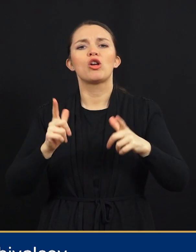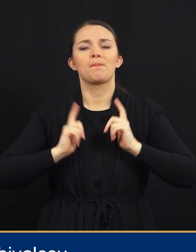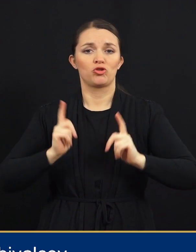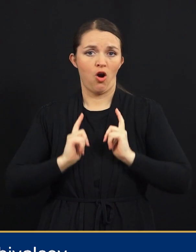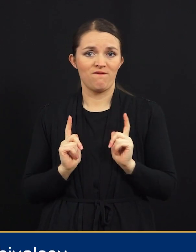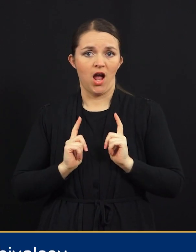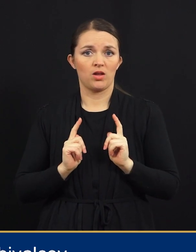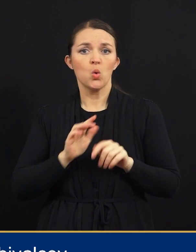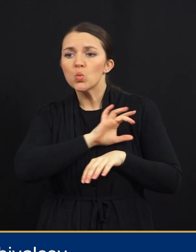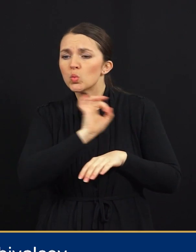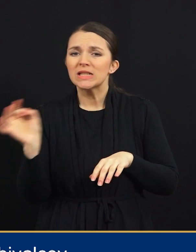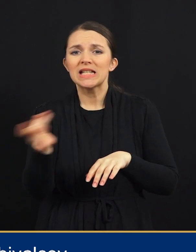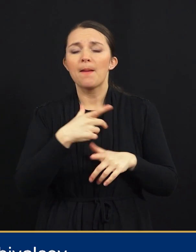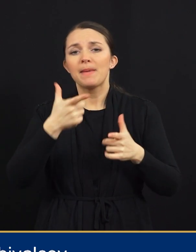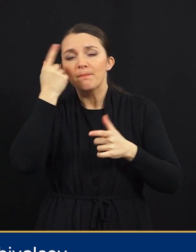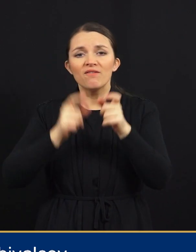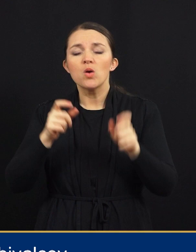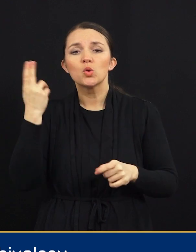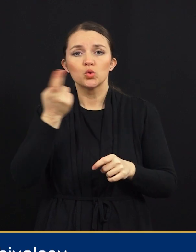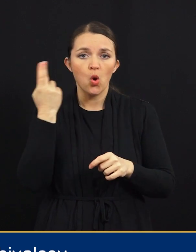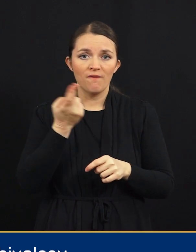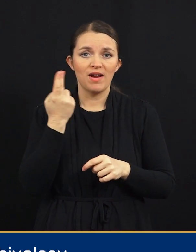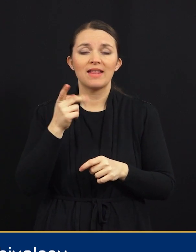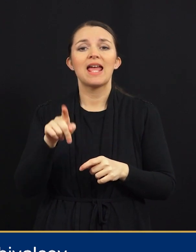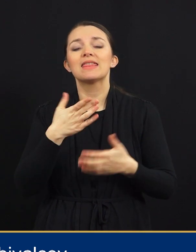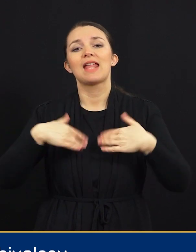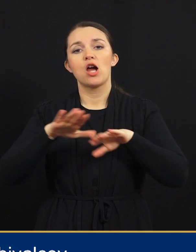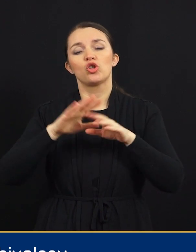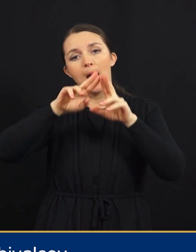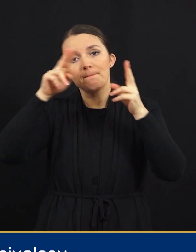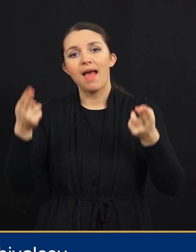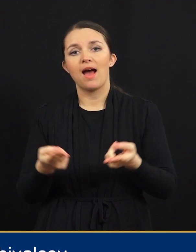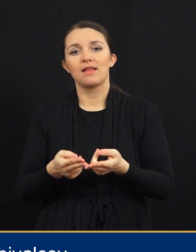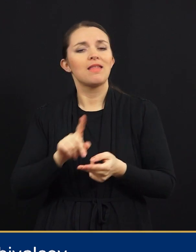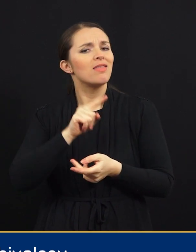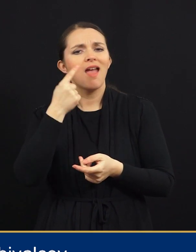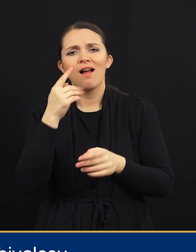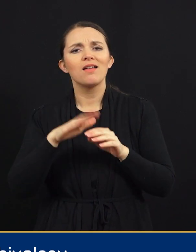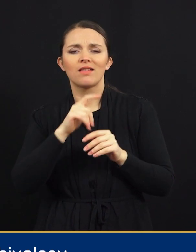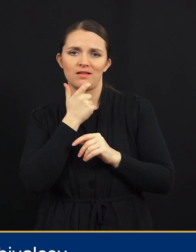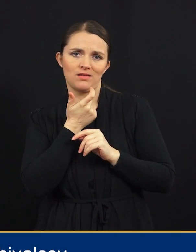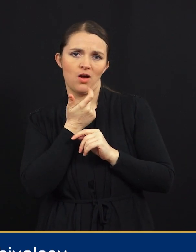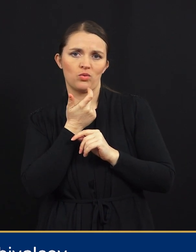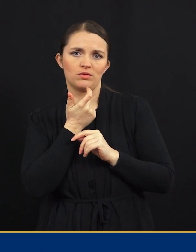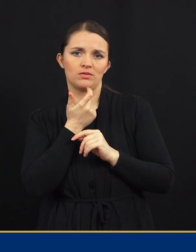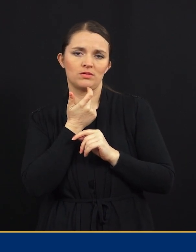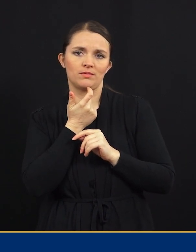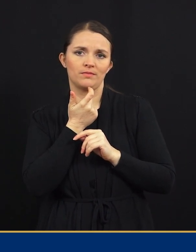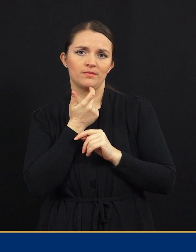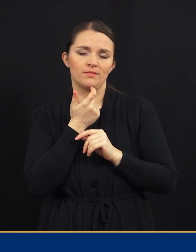pričakovanj vseh prebivalcev Slovenije in našega planeta, ne glede na starost.